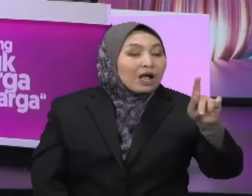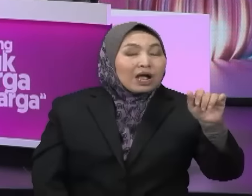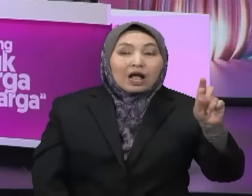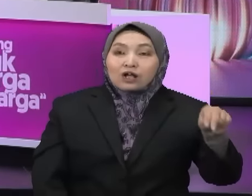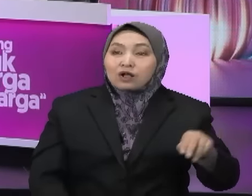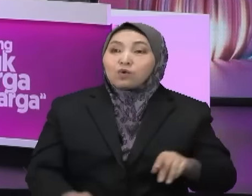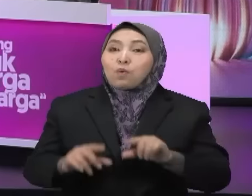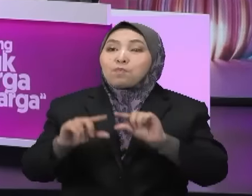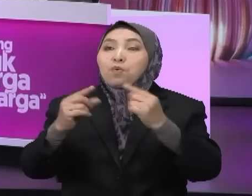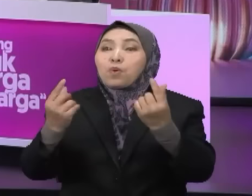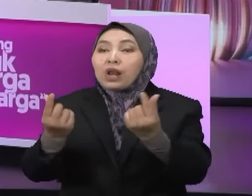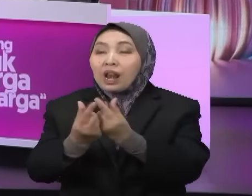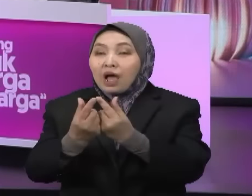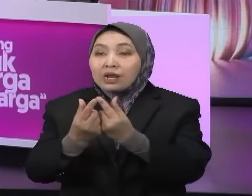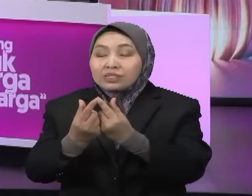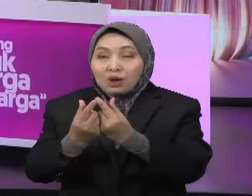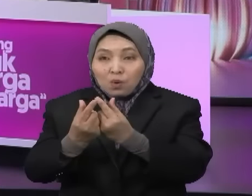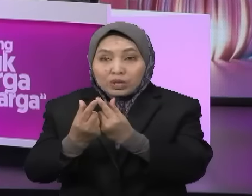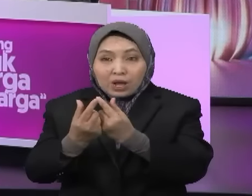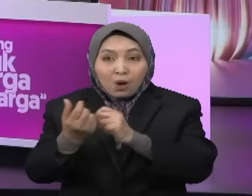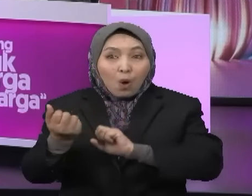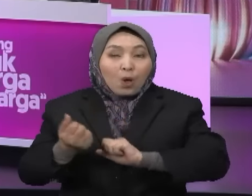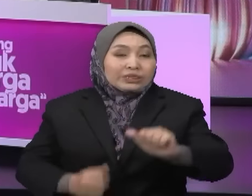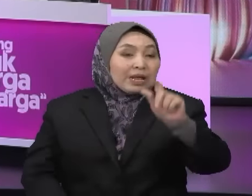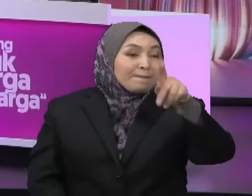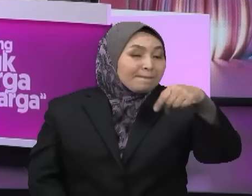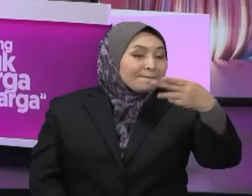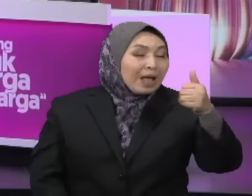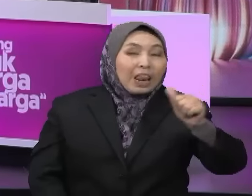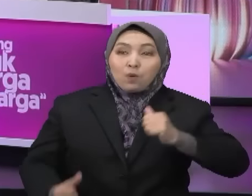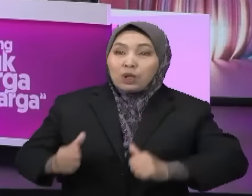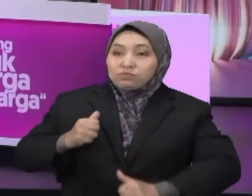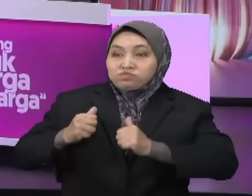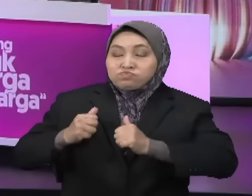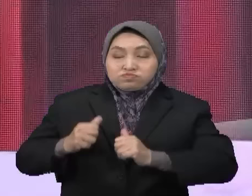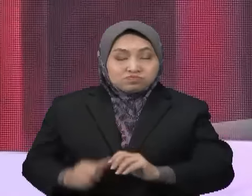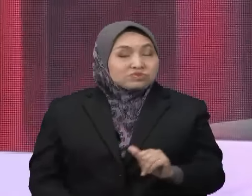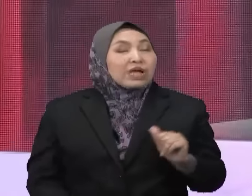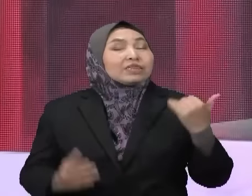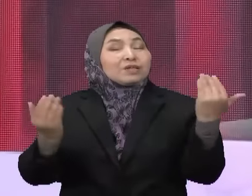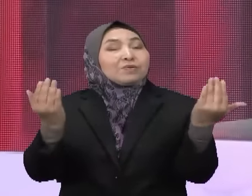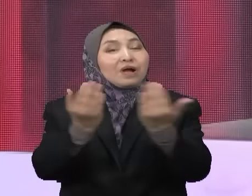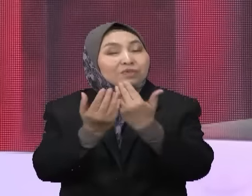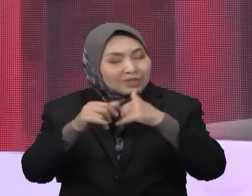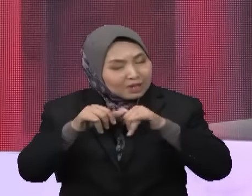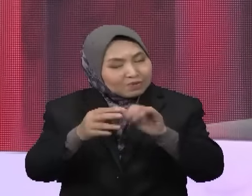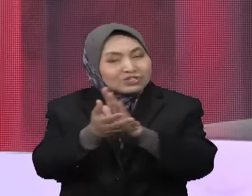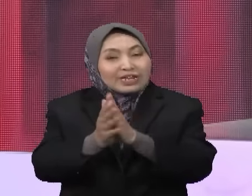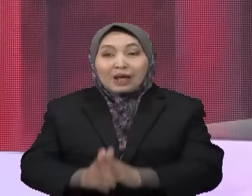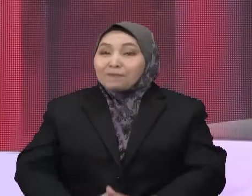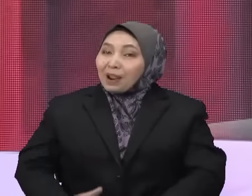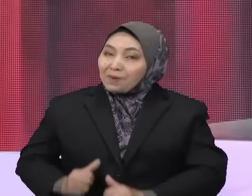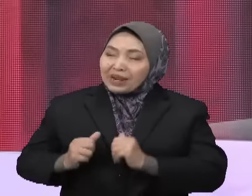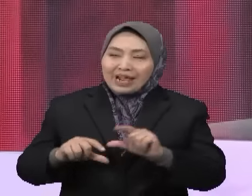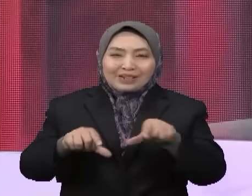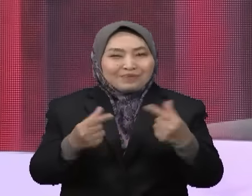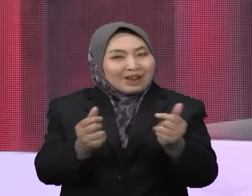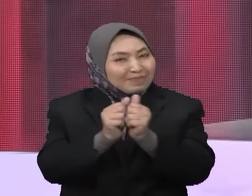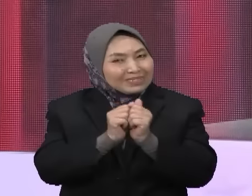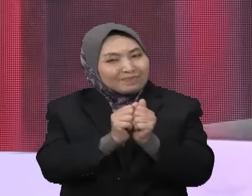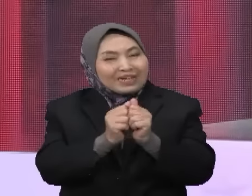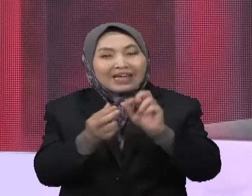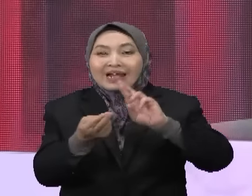kumpulan pahlawan pada zaman dahulu ya. Masya-Allah, masya-Allah. Dan kita doakan. Betul. Ya, untuk terus menjadi pahlawan Al-Quran. Allah, ya, bersama dengan